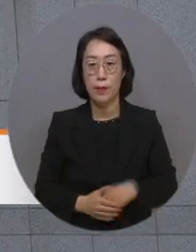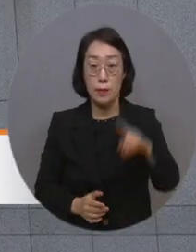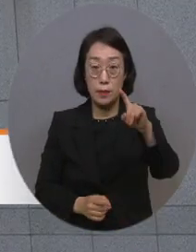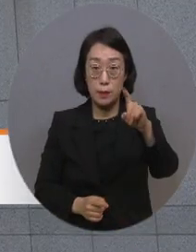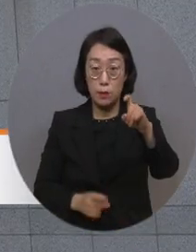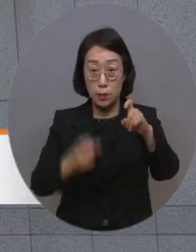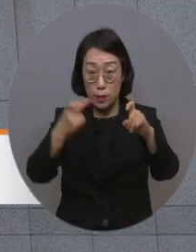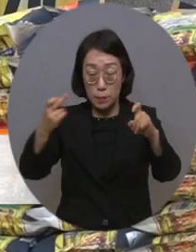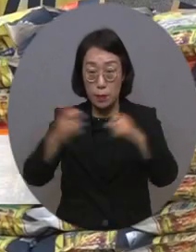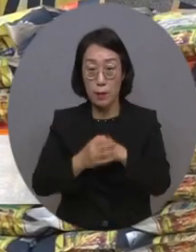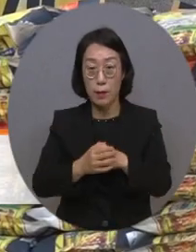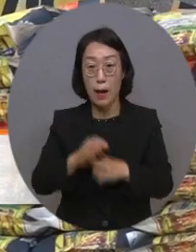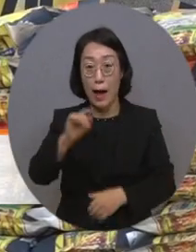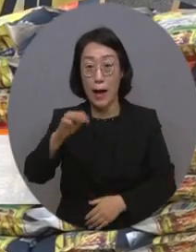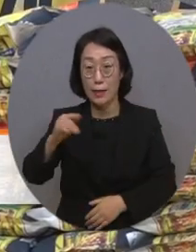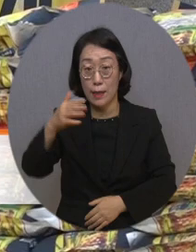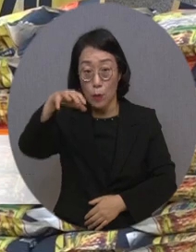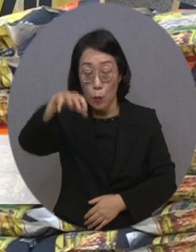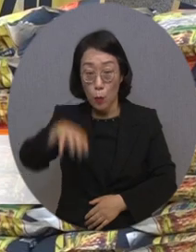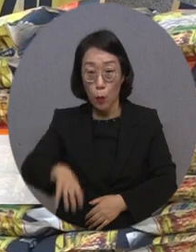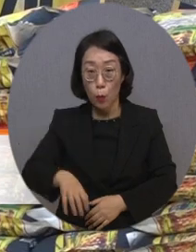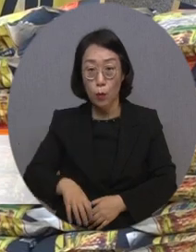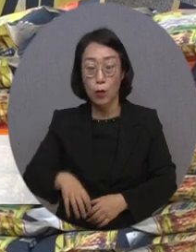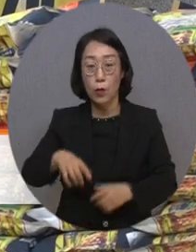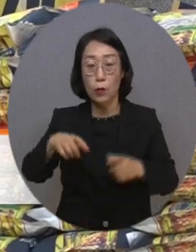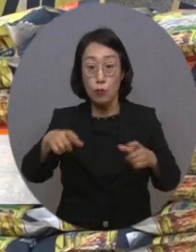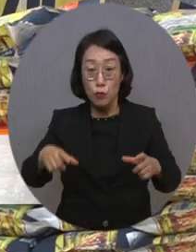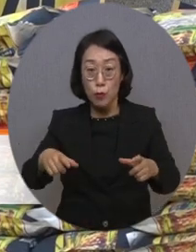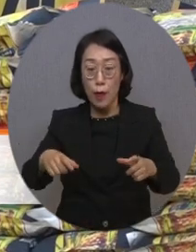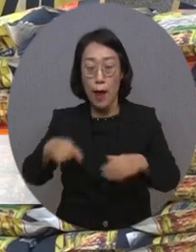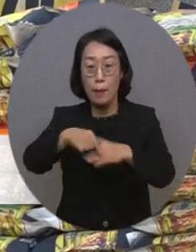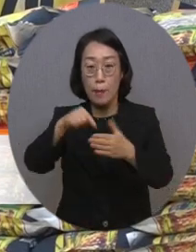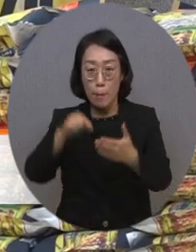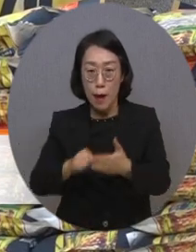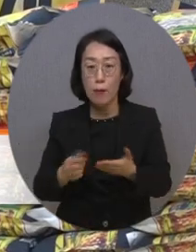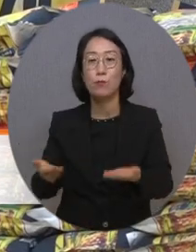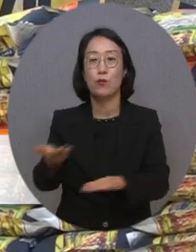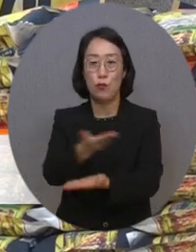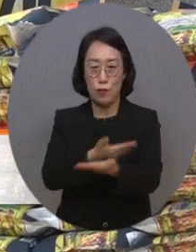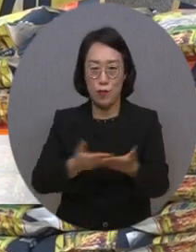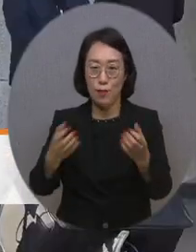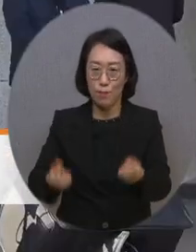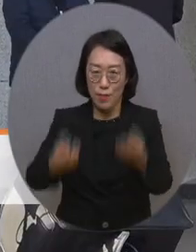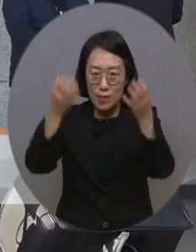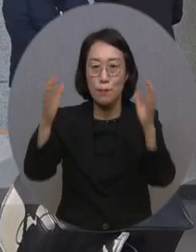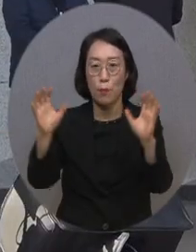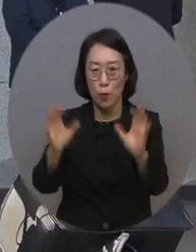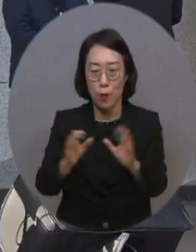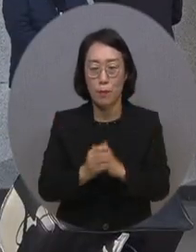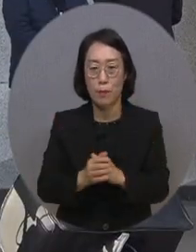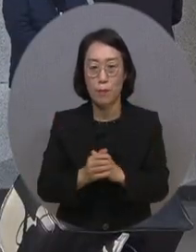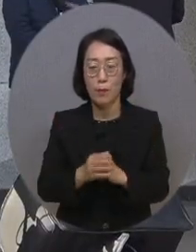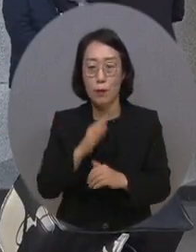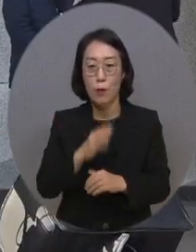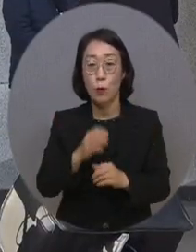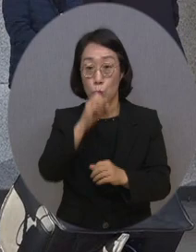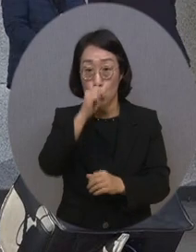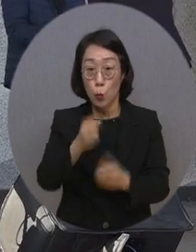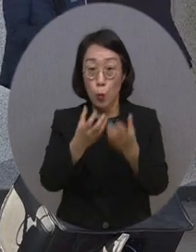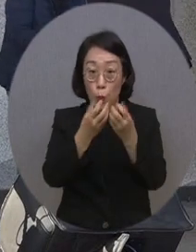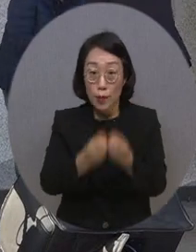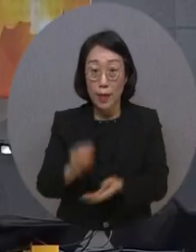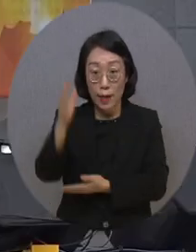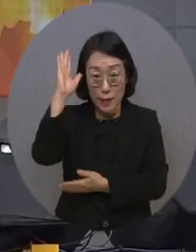신정우 아트밸리에서 제8회 아산시 주민자치 한마음 축제를 성황리에 개최했습니다. 주민자치 우수 사례를